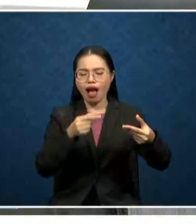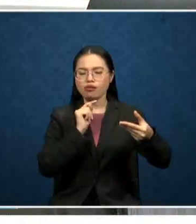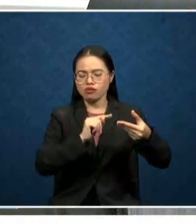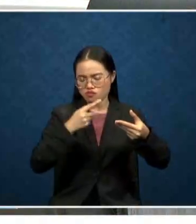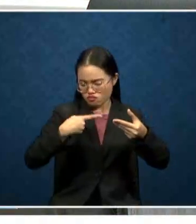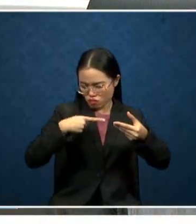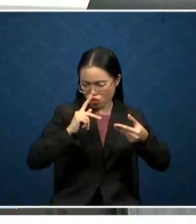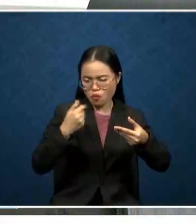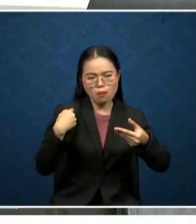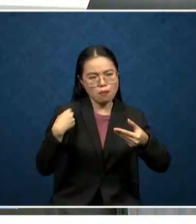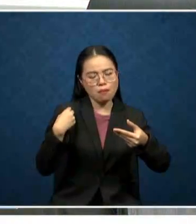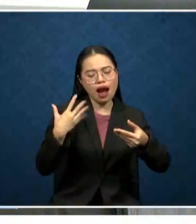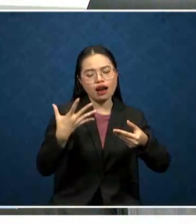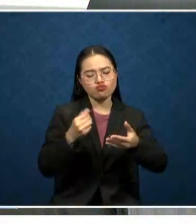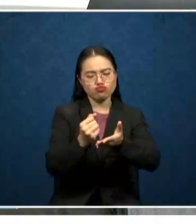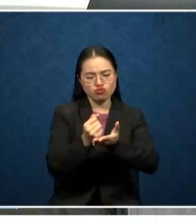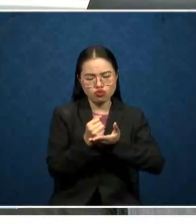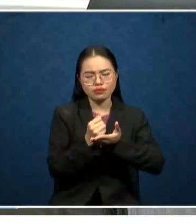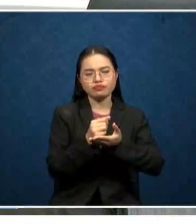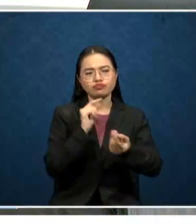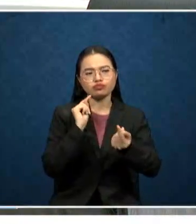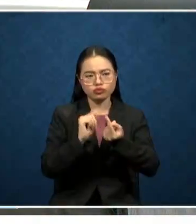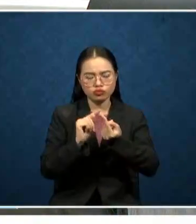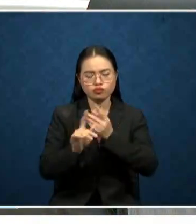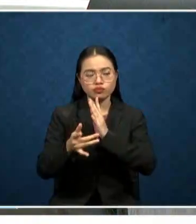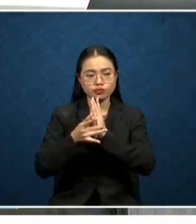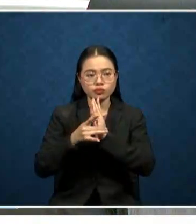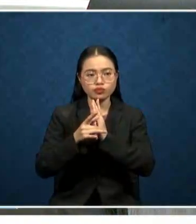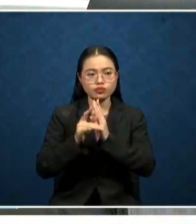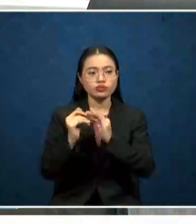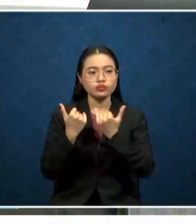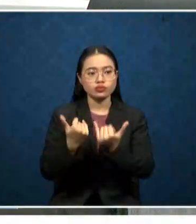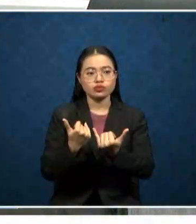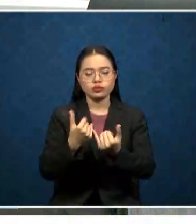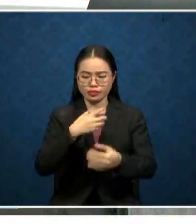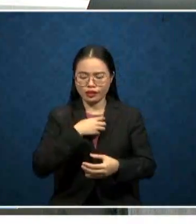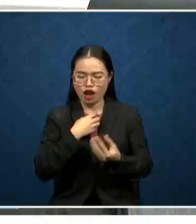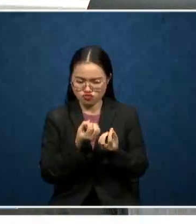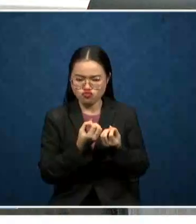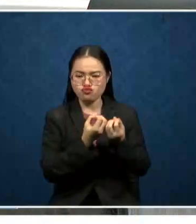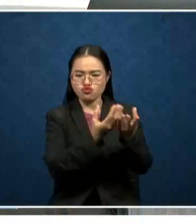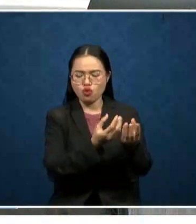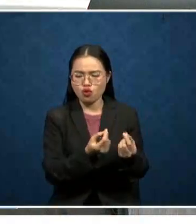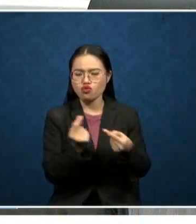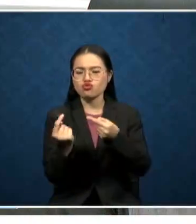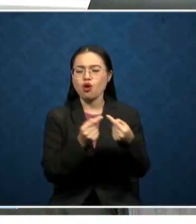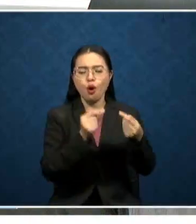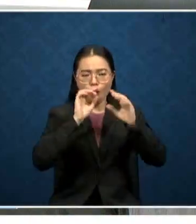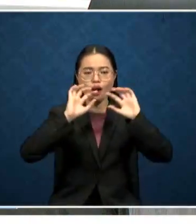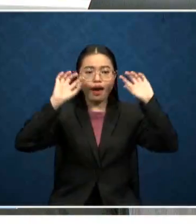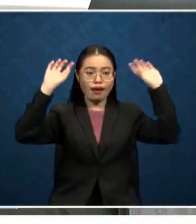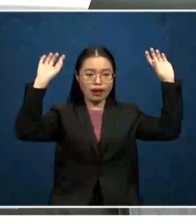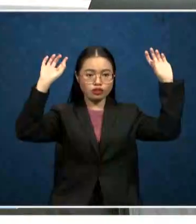ครับแล้วก็ถูกต้องกับยุคสมัยนะครับแล้วก็สมควรที่จะส่งให้ทางรัฐบาลเพื่อนำไปให้หน่วย